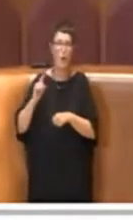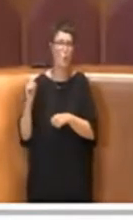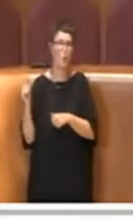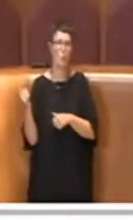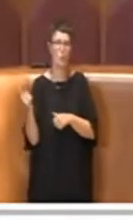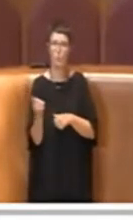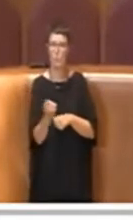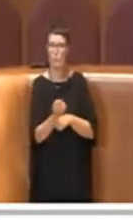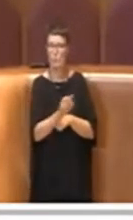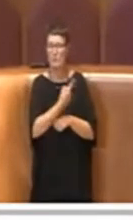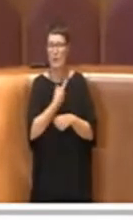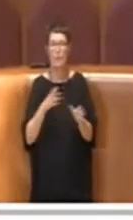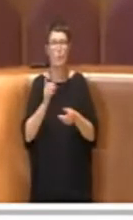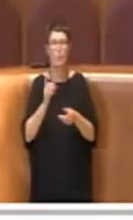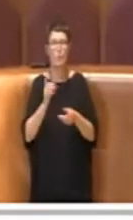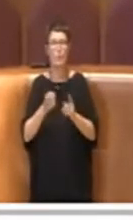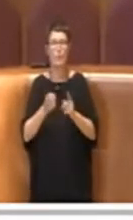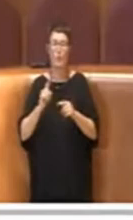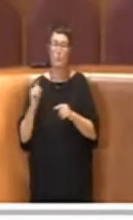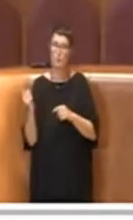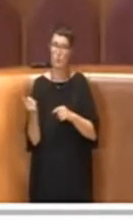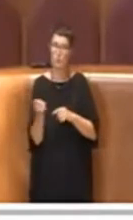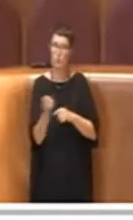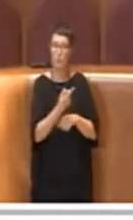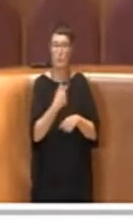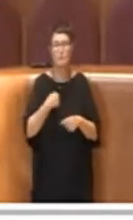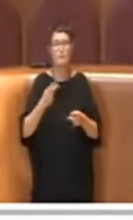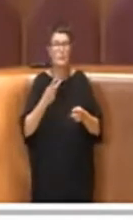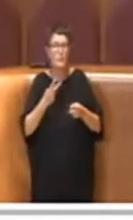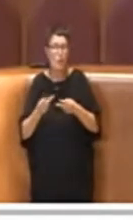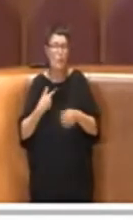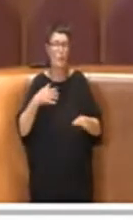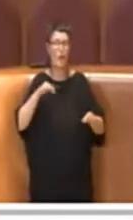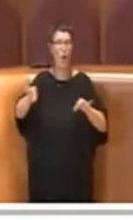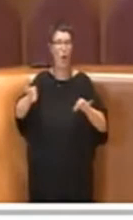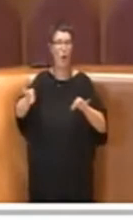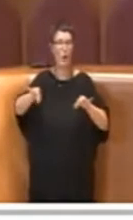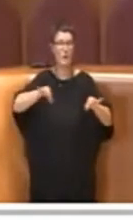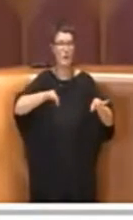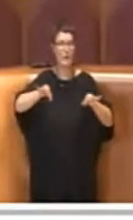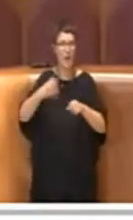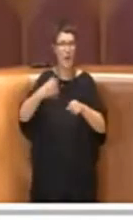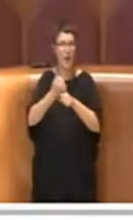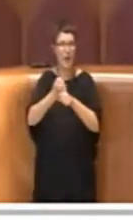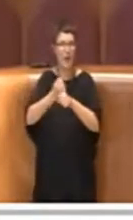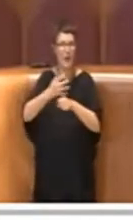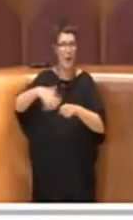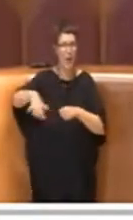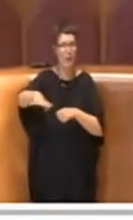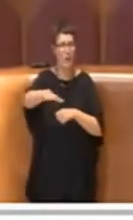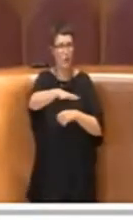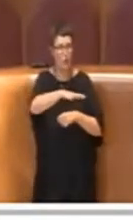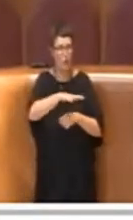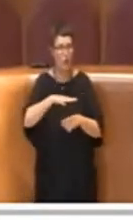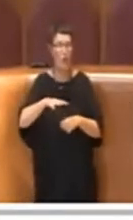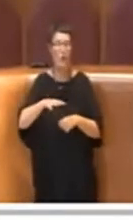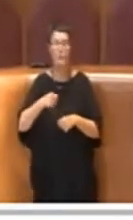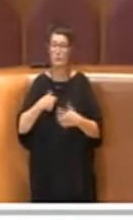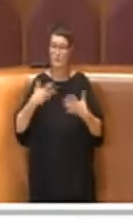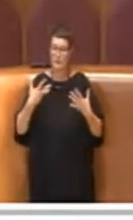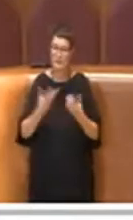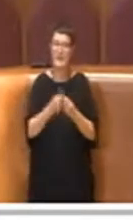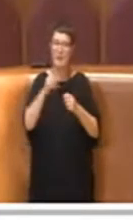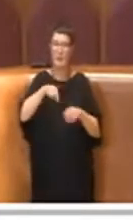questo lavoro nell'interesse, pubblico comune, con gli operatori, con le associazioni di categoria, con i municipi e